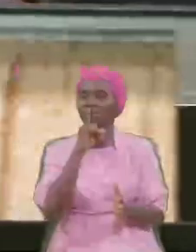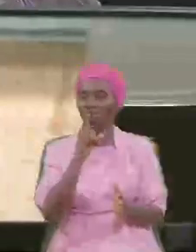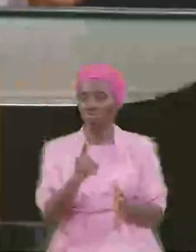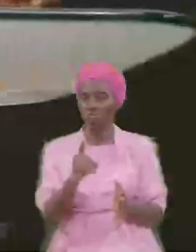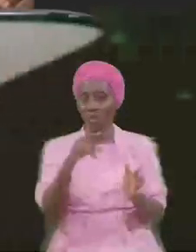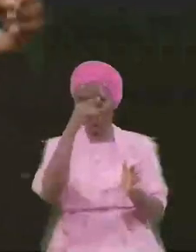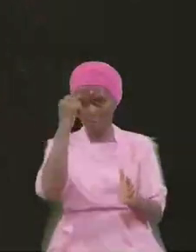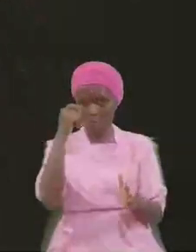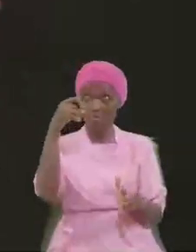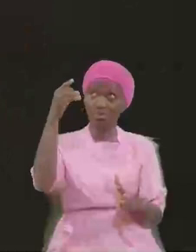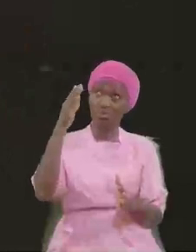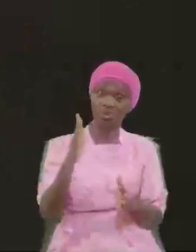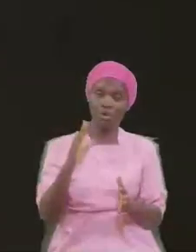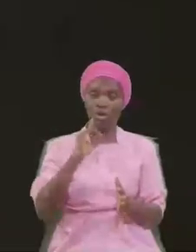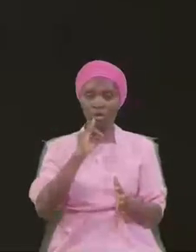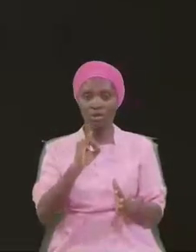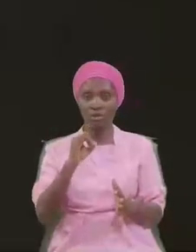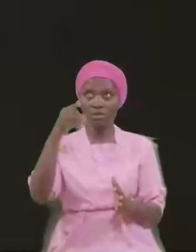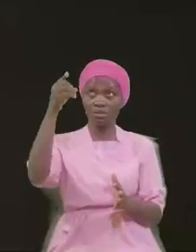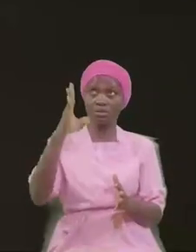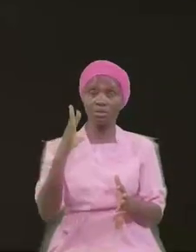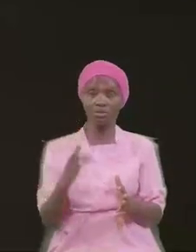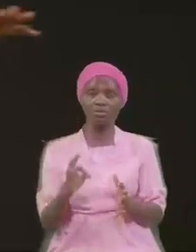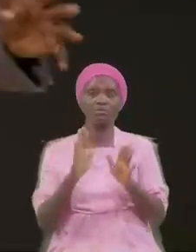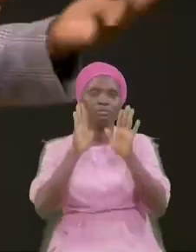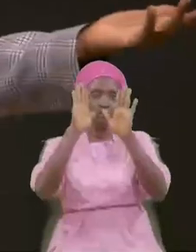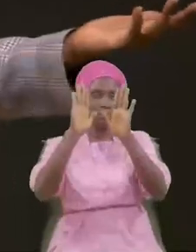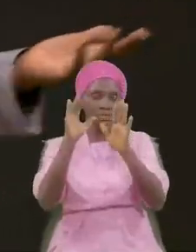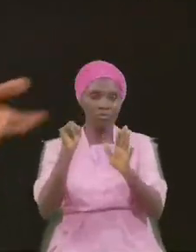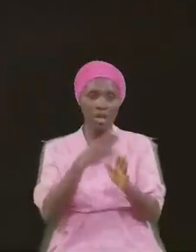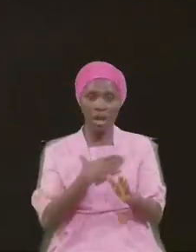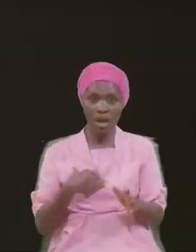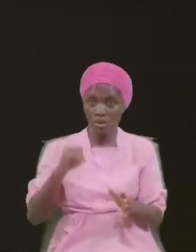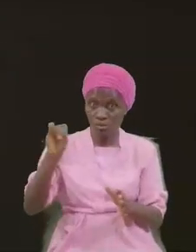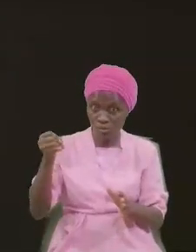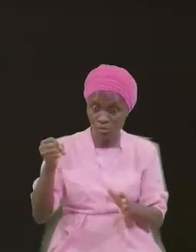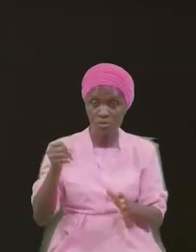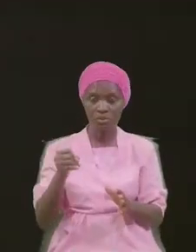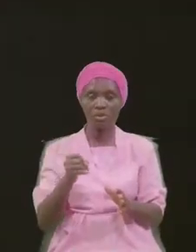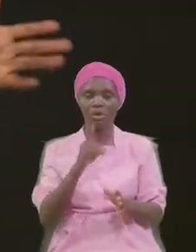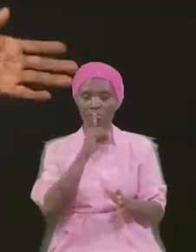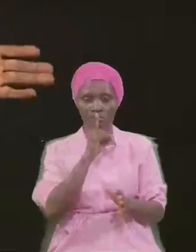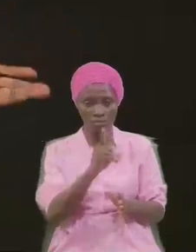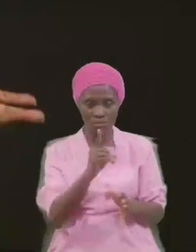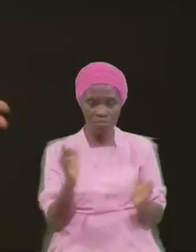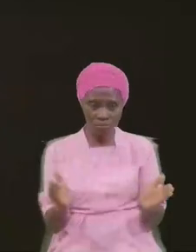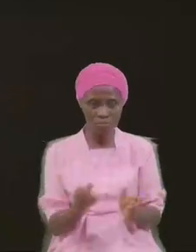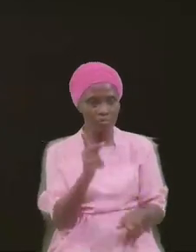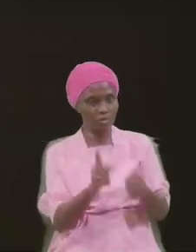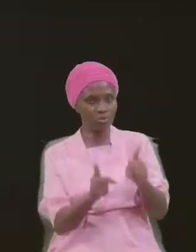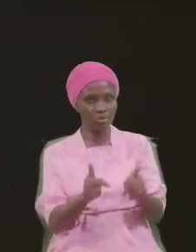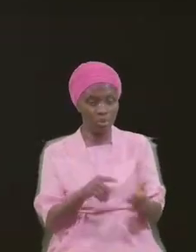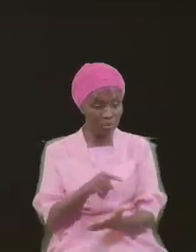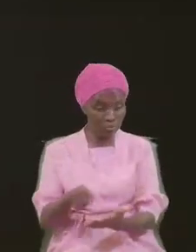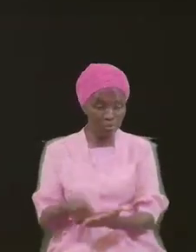parce que Dieu, c'est le Dieu de prodiges. Et Josué a assuré le peuple. Ce sont les